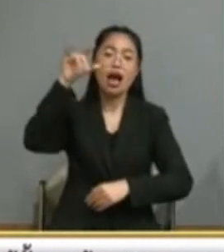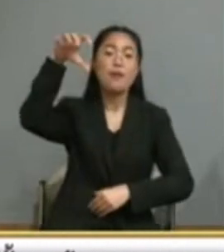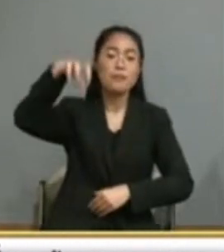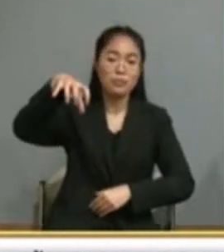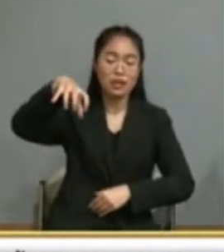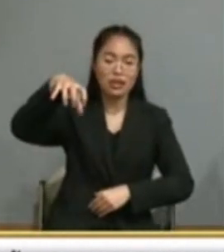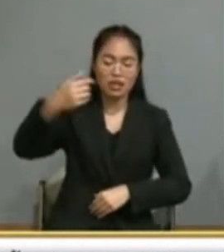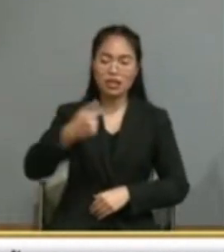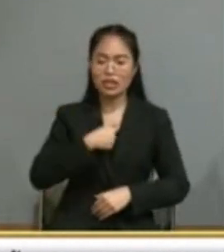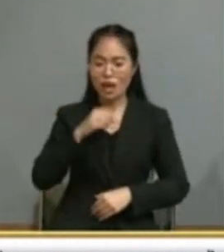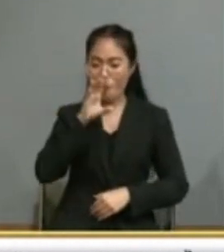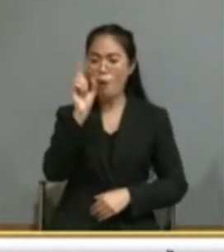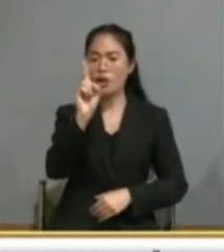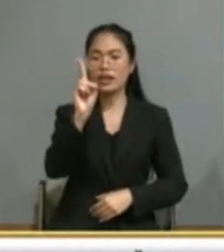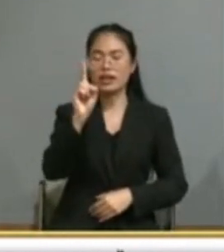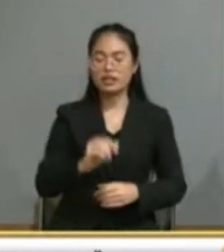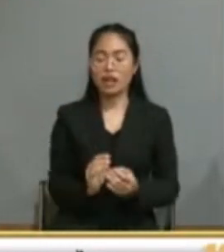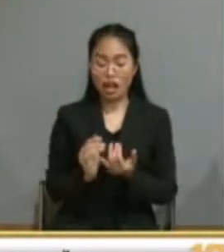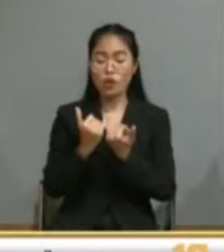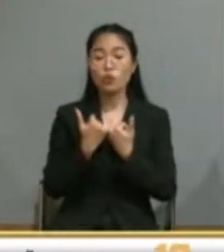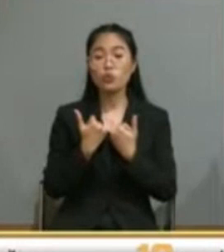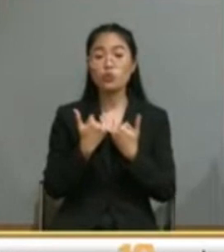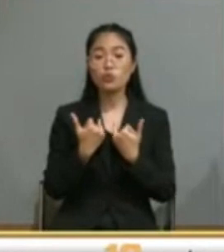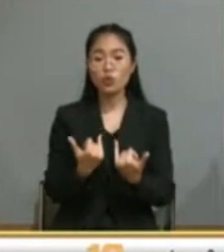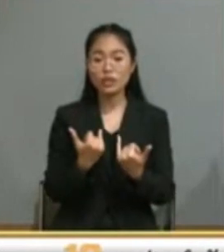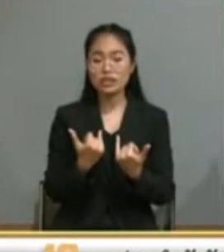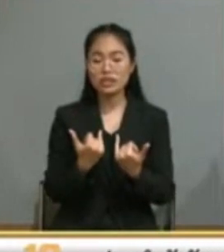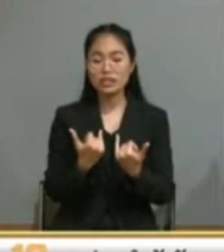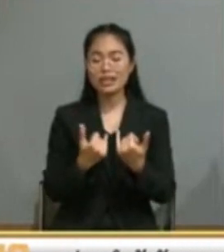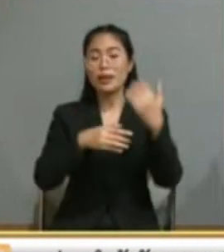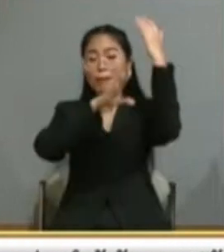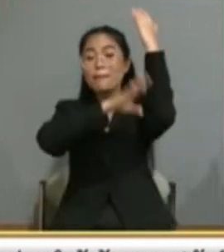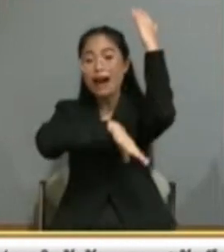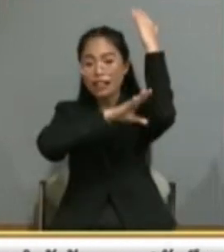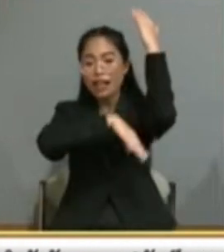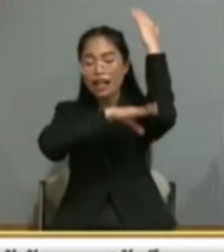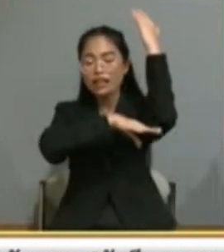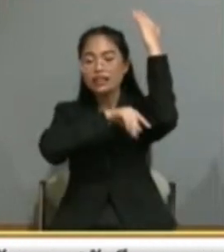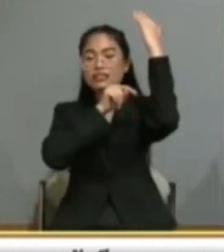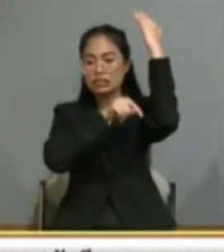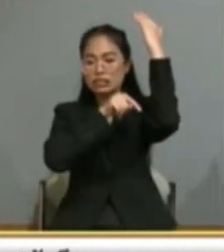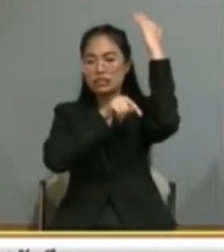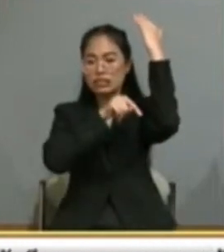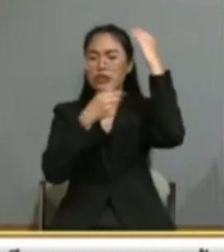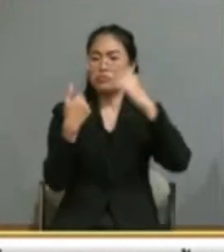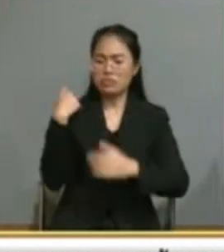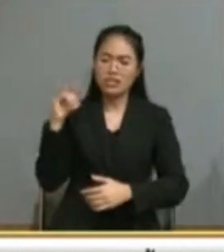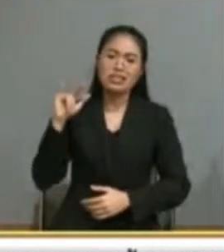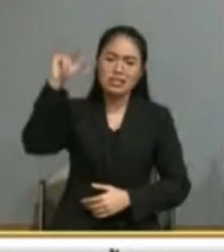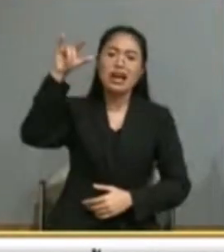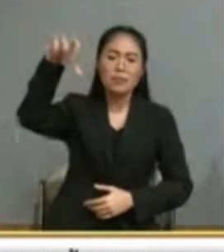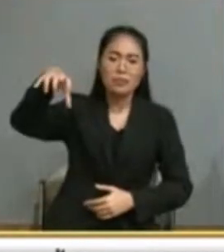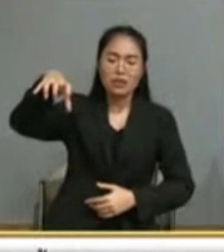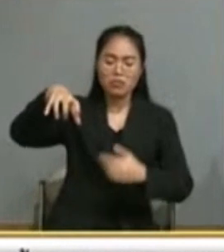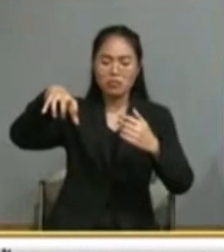นนะคะฉัขอนำเรีนอย่นี้ค่ว่า ปัจจบันในพื้นที่ของภาคใต้นะคะมีท่ากัสยาน